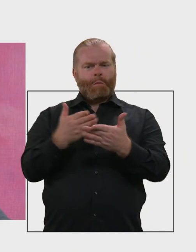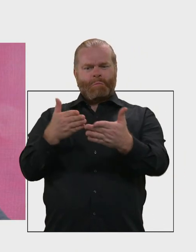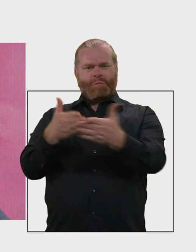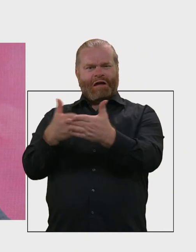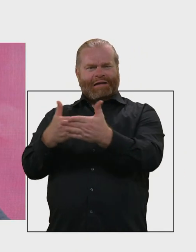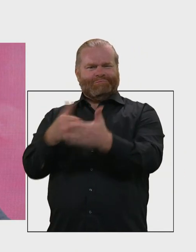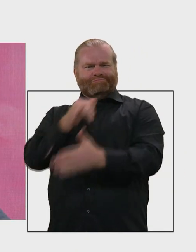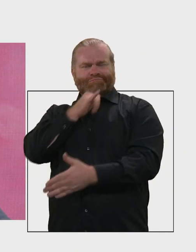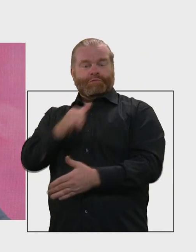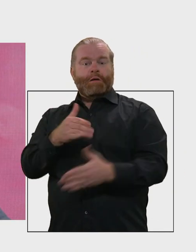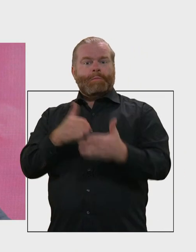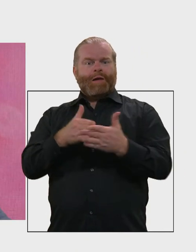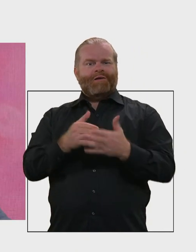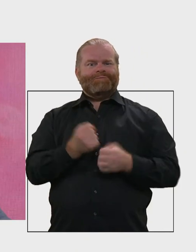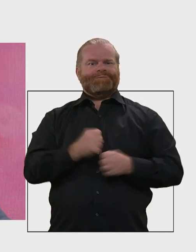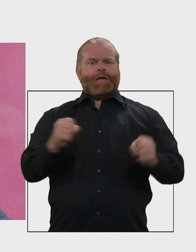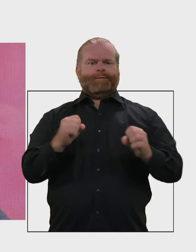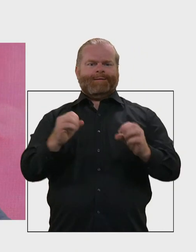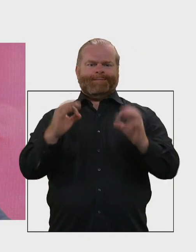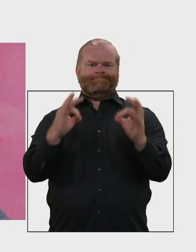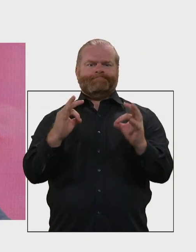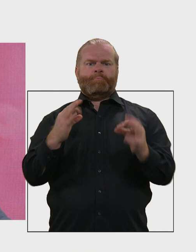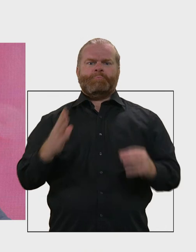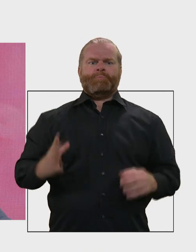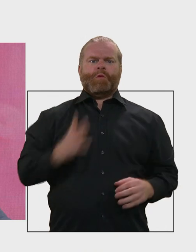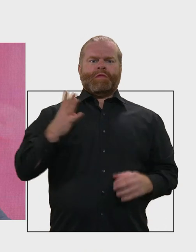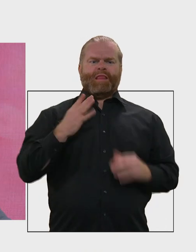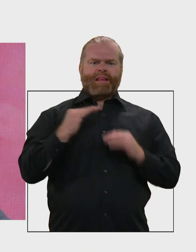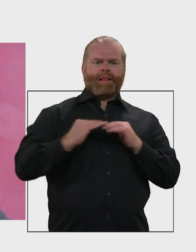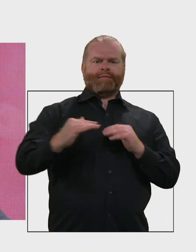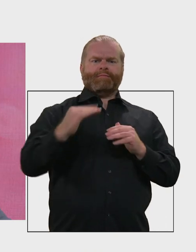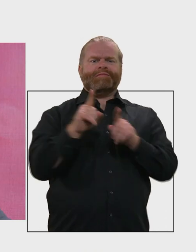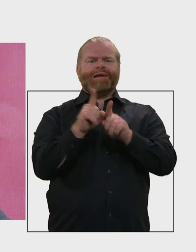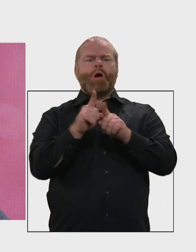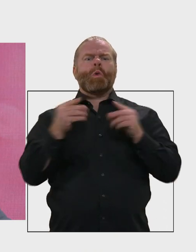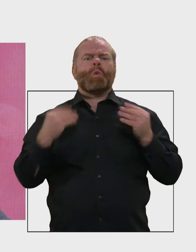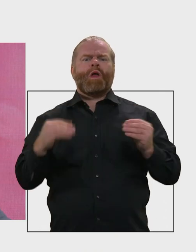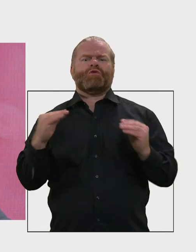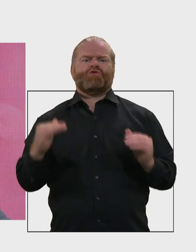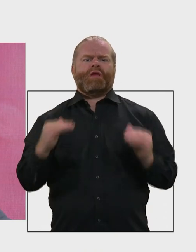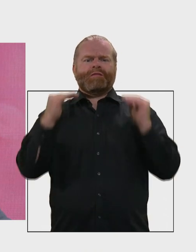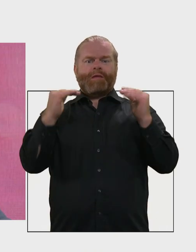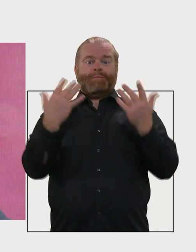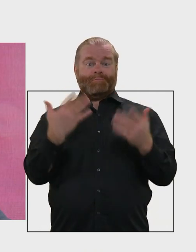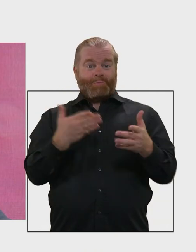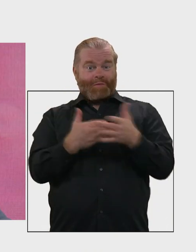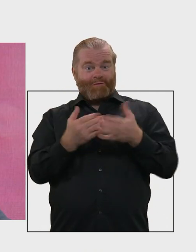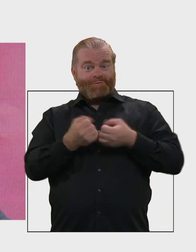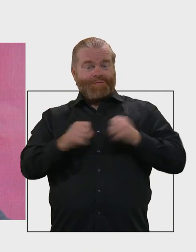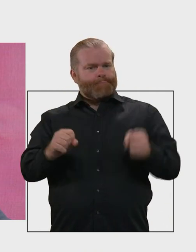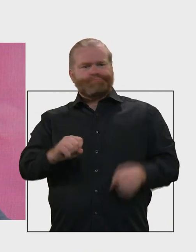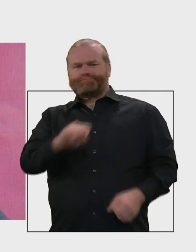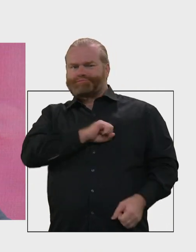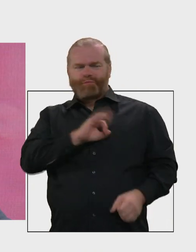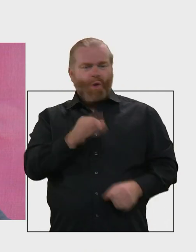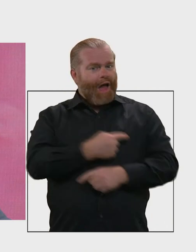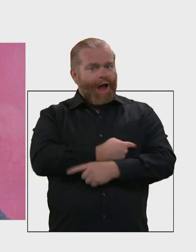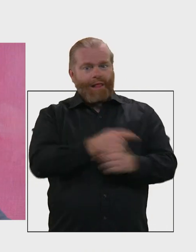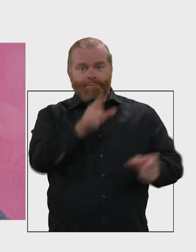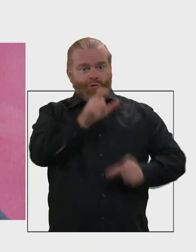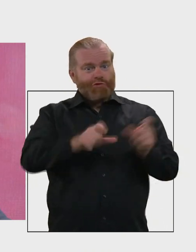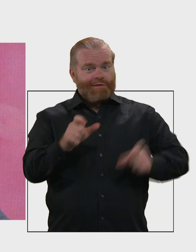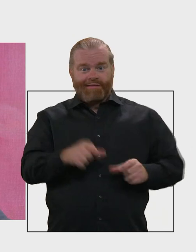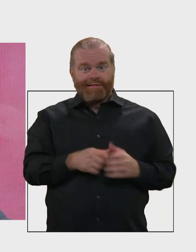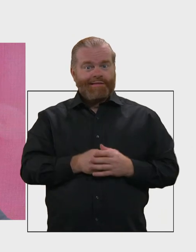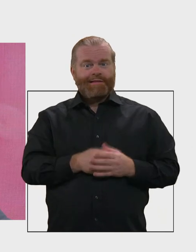Barrierefreiheit nützt natürlich allen Menschen. Und deswegen ist es so wichtig, dass wir diese Idee von Barrierefreiheit verstehen als etwas